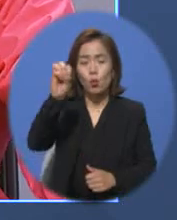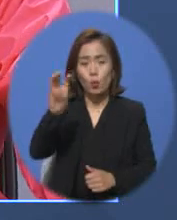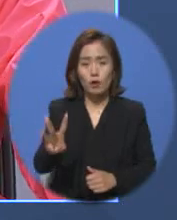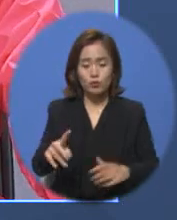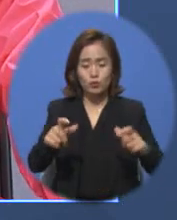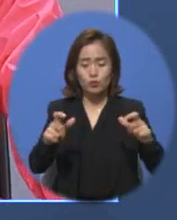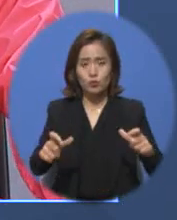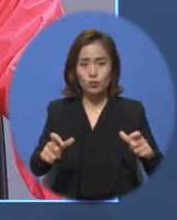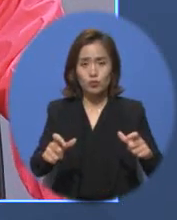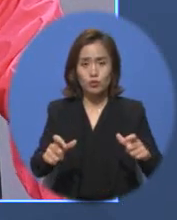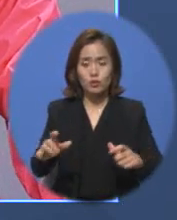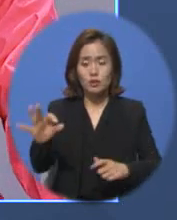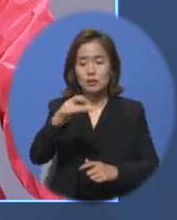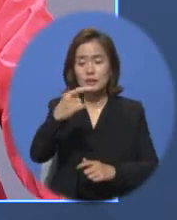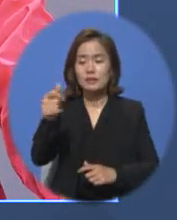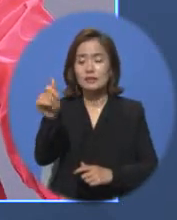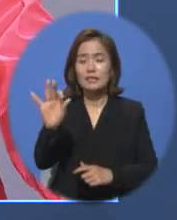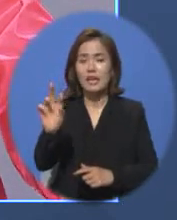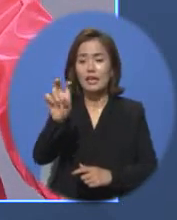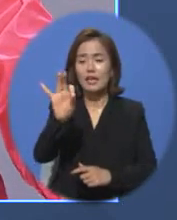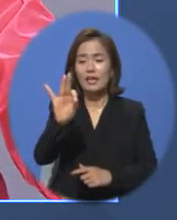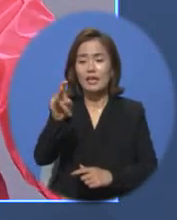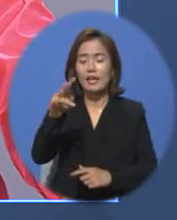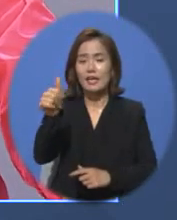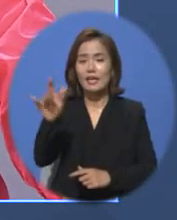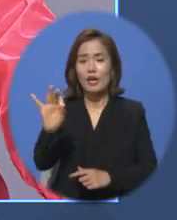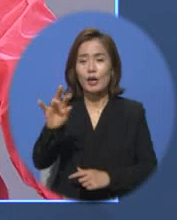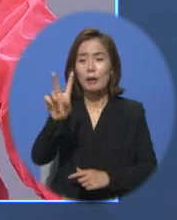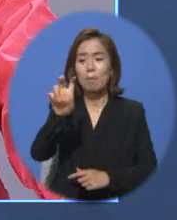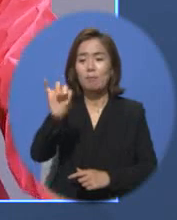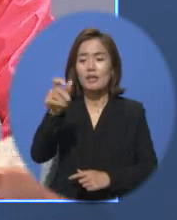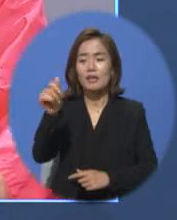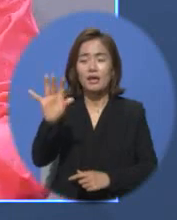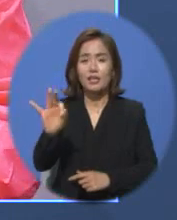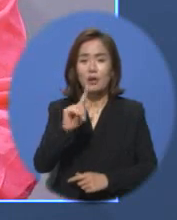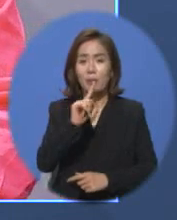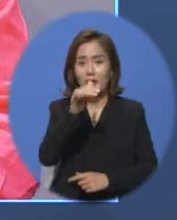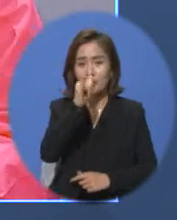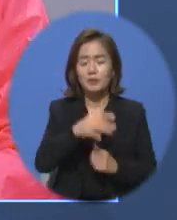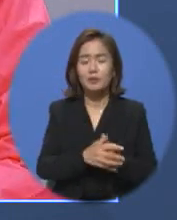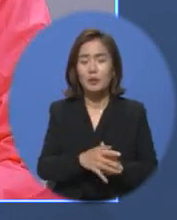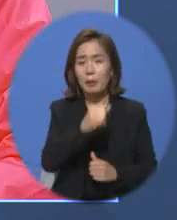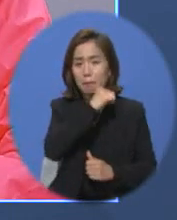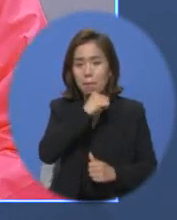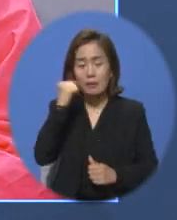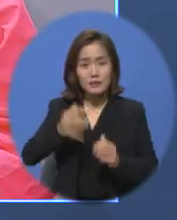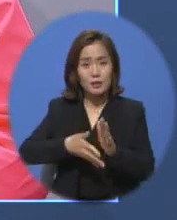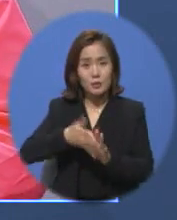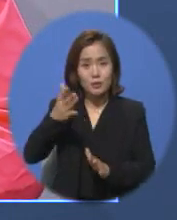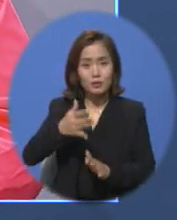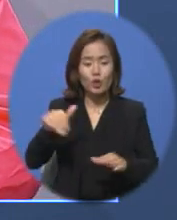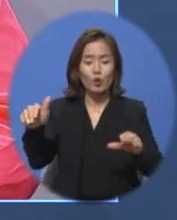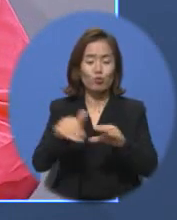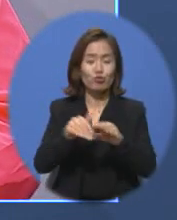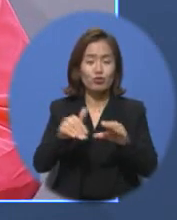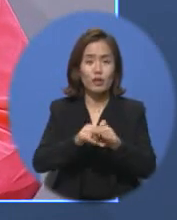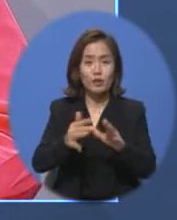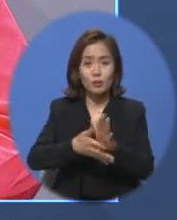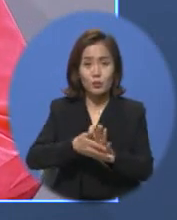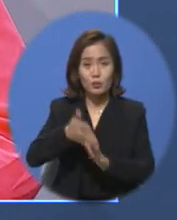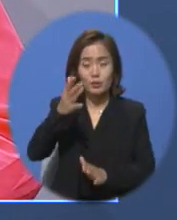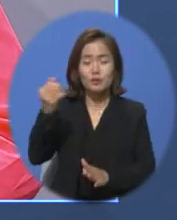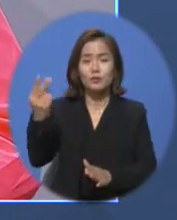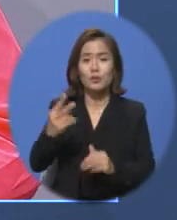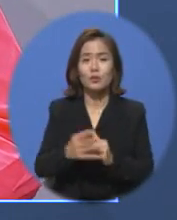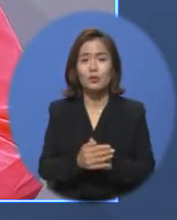광주는종종 정의롭고,문화가풍부하며,아름다운도시로불립니다. 미식의도시,문화의도시,그리고